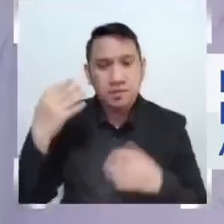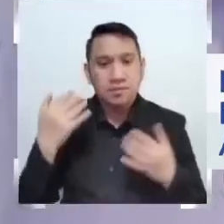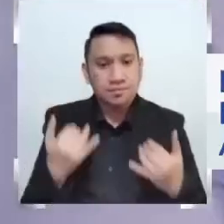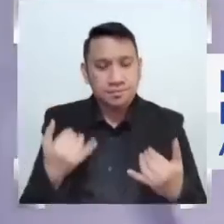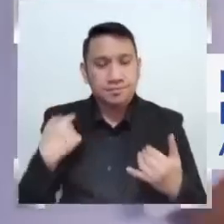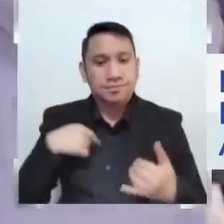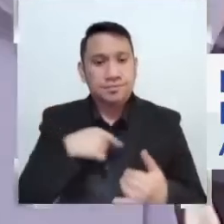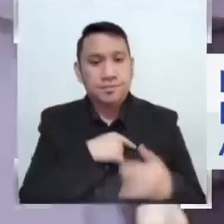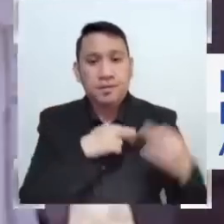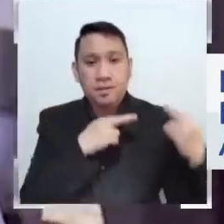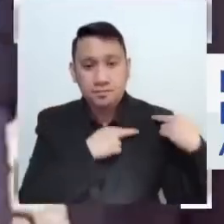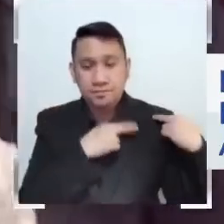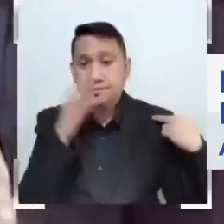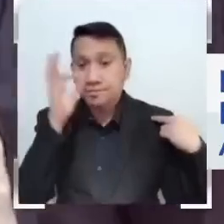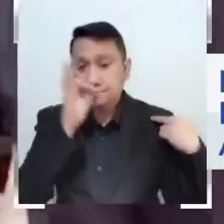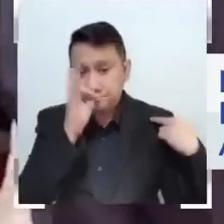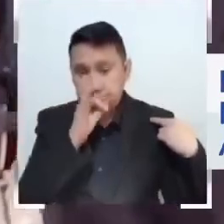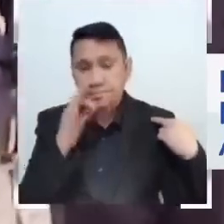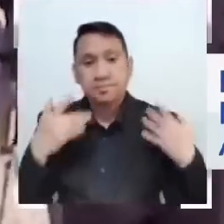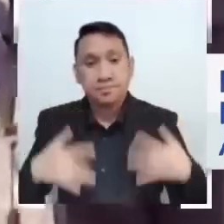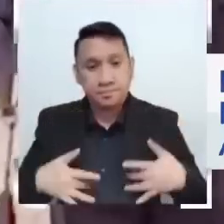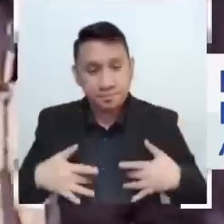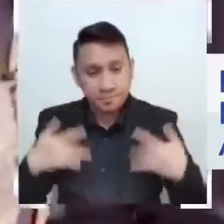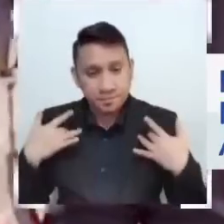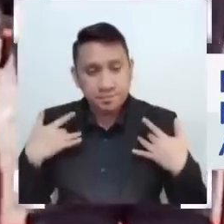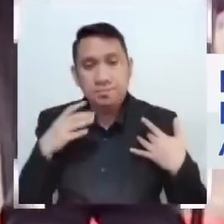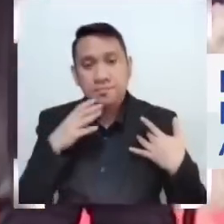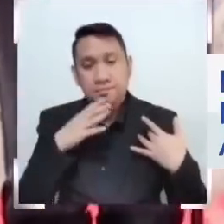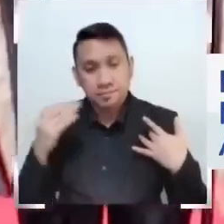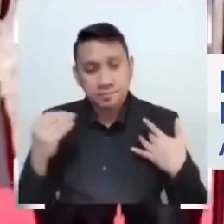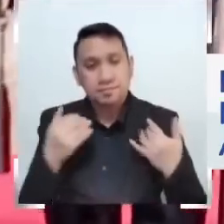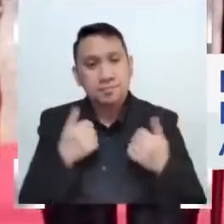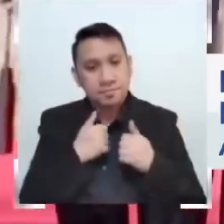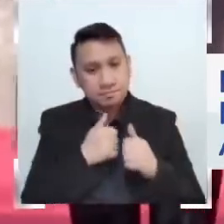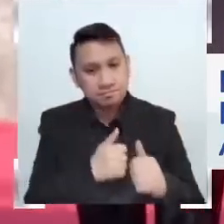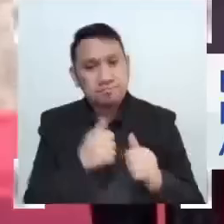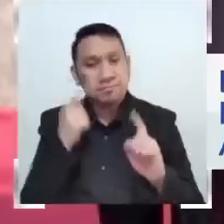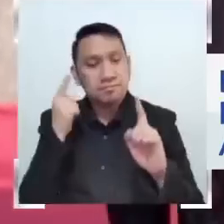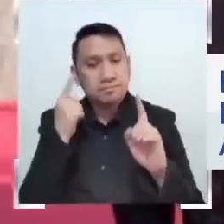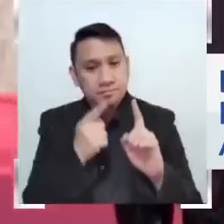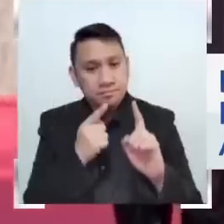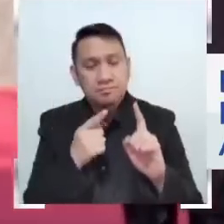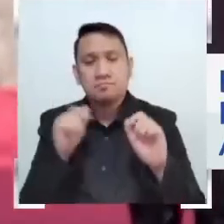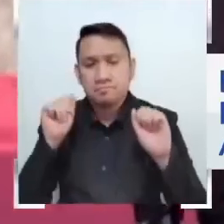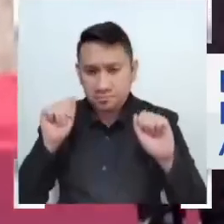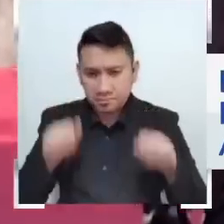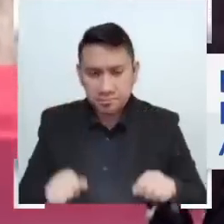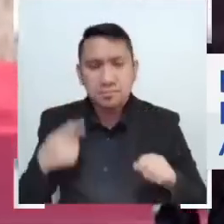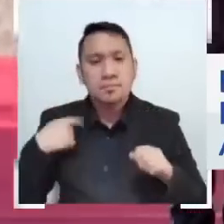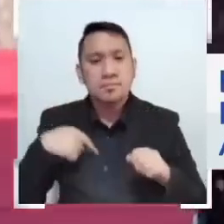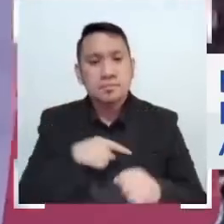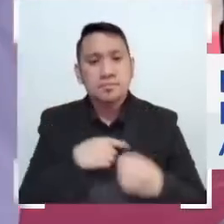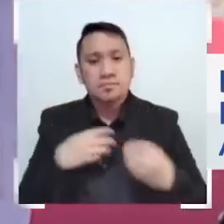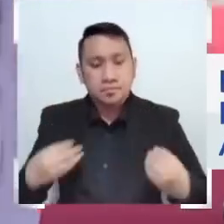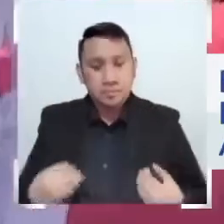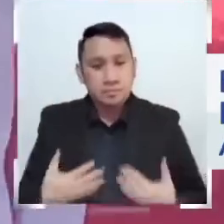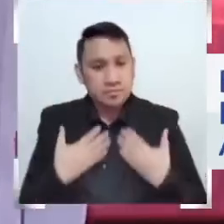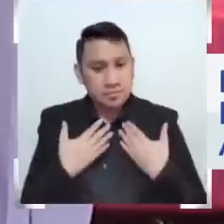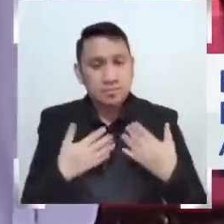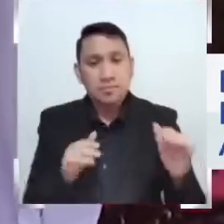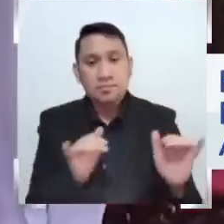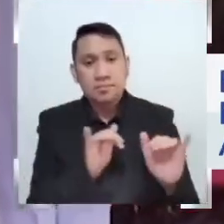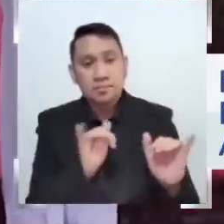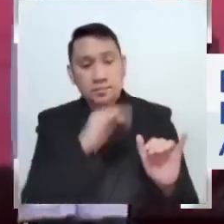Pilipino na panatilihing buhay ang kanilang mga layunin. Kayang-kaya naman daw ito basta't gawing inspirasyon ng mga gaya ni Bonifacio